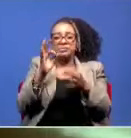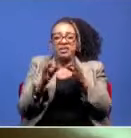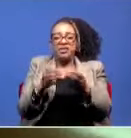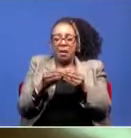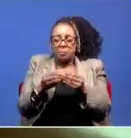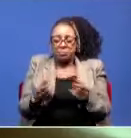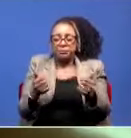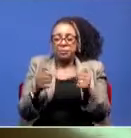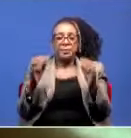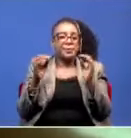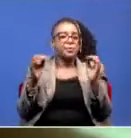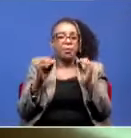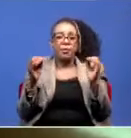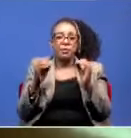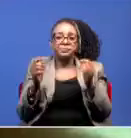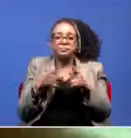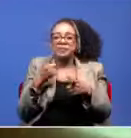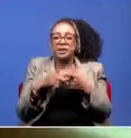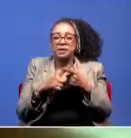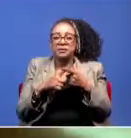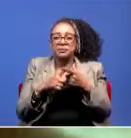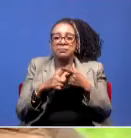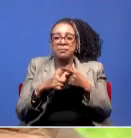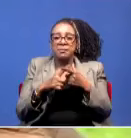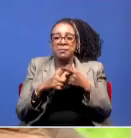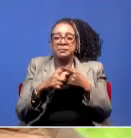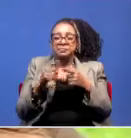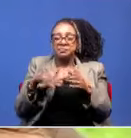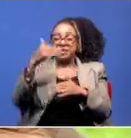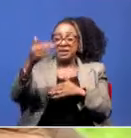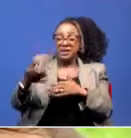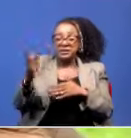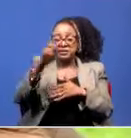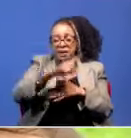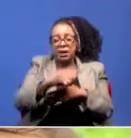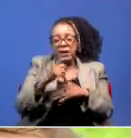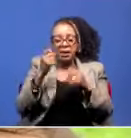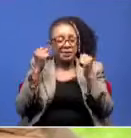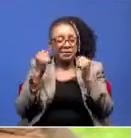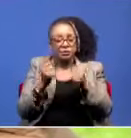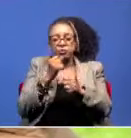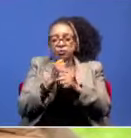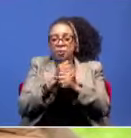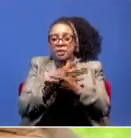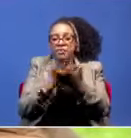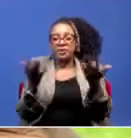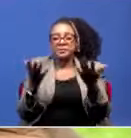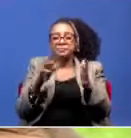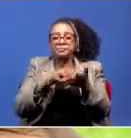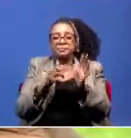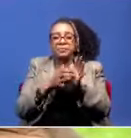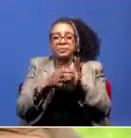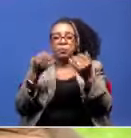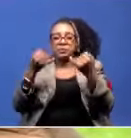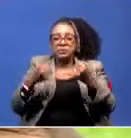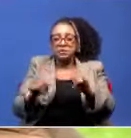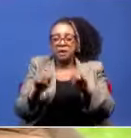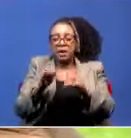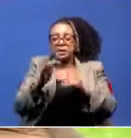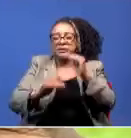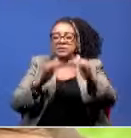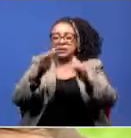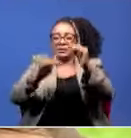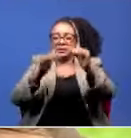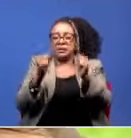usipoitoa, then huyo mchezaji unapata siku hiyo ingine hawezi atafanya chochote. Utapata akijaribu kupanda